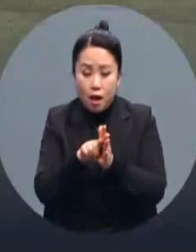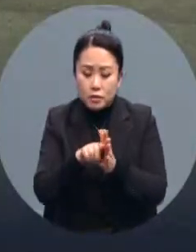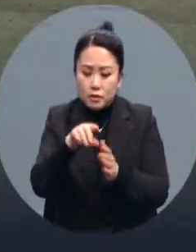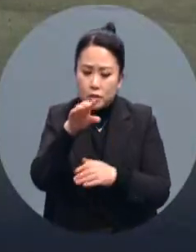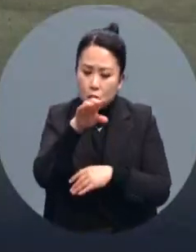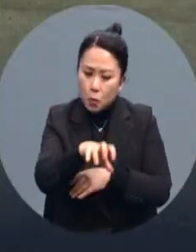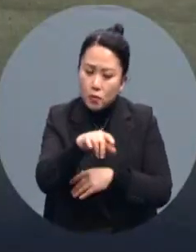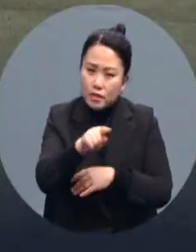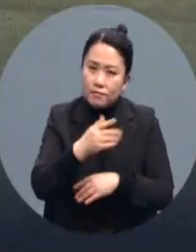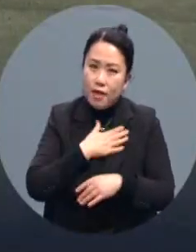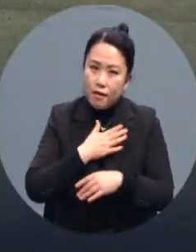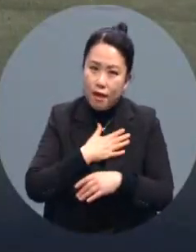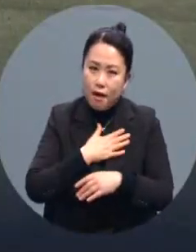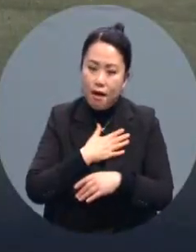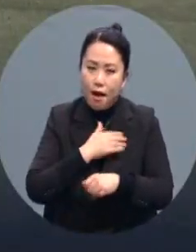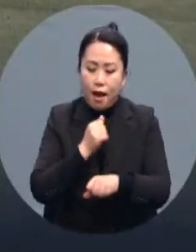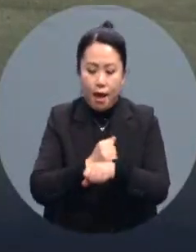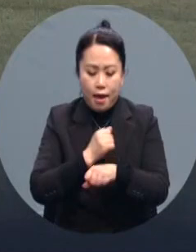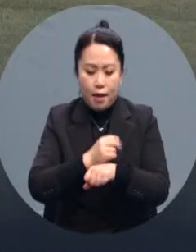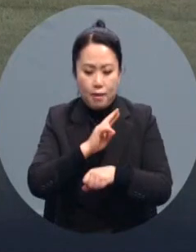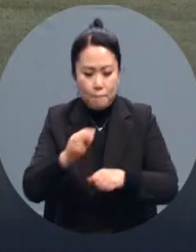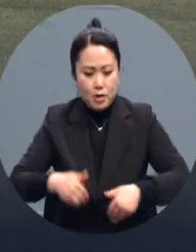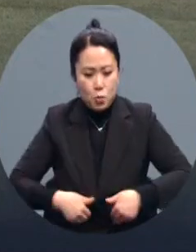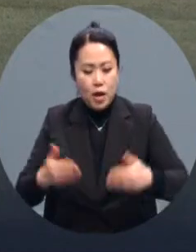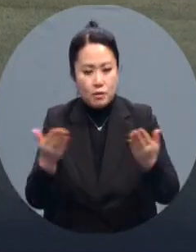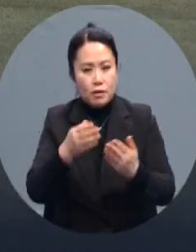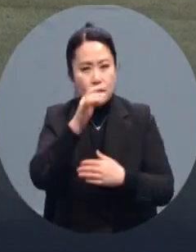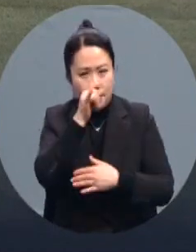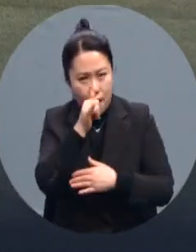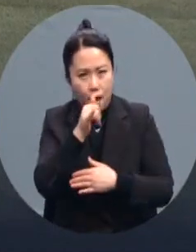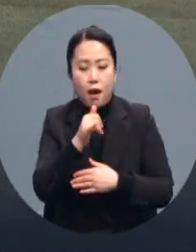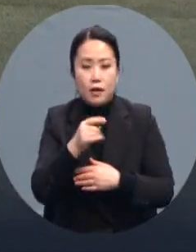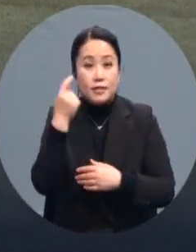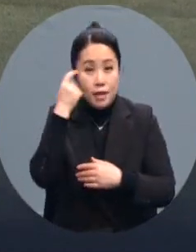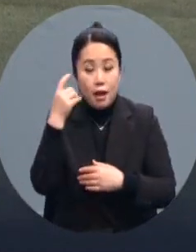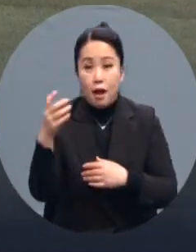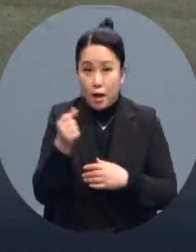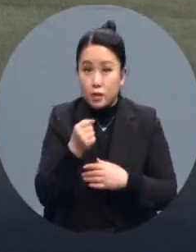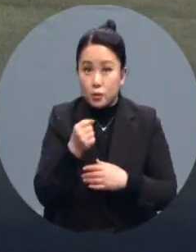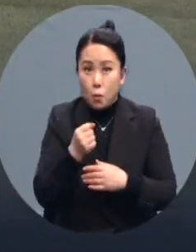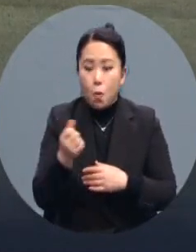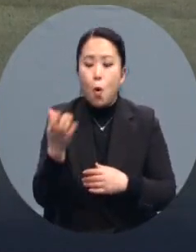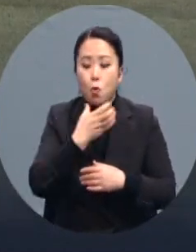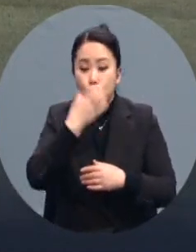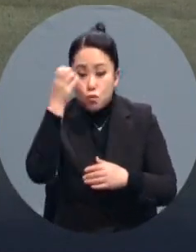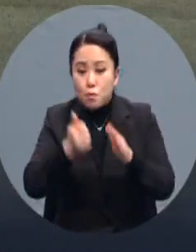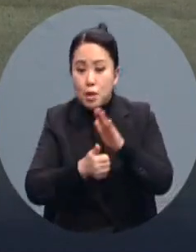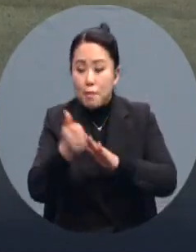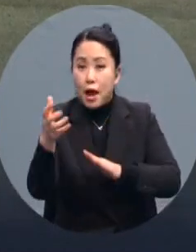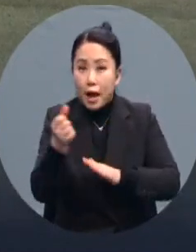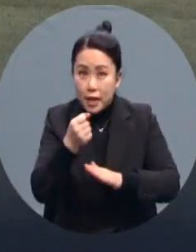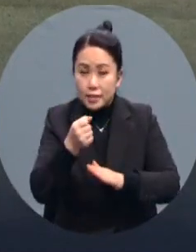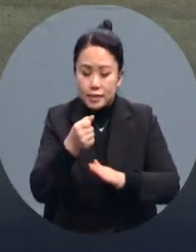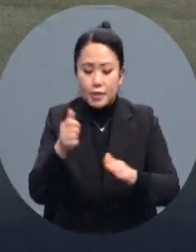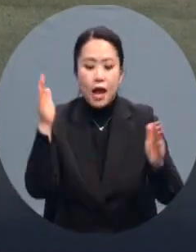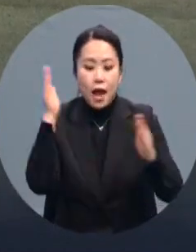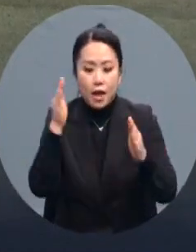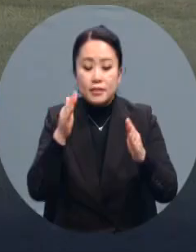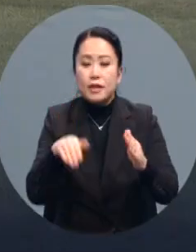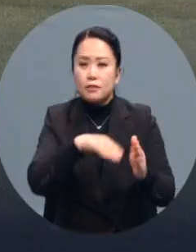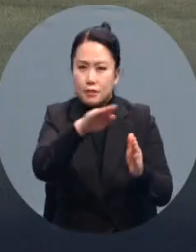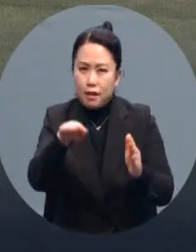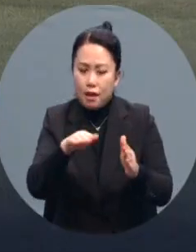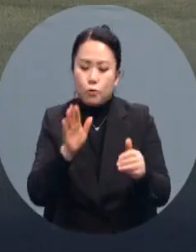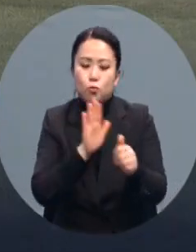않을까. 내 몫이 분명히 있을 거다. 또 선수들한테 꿈과 희망을 가지고 있는 선수들한테 조금이라도 도움이 되고자